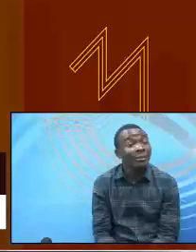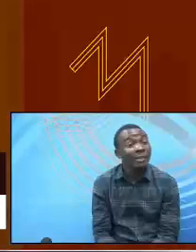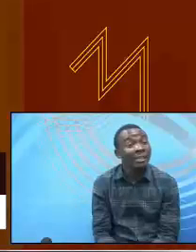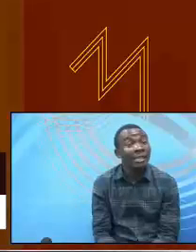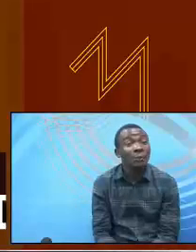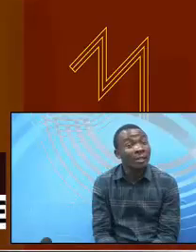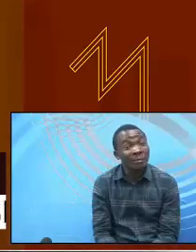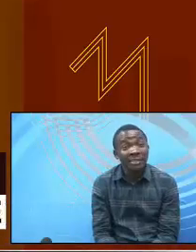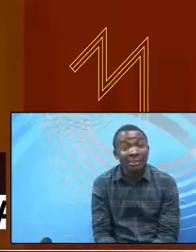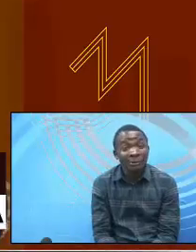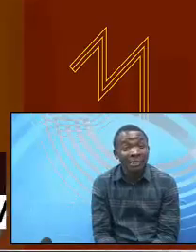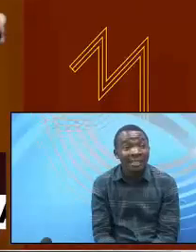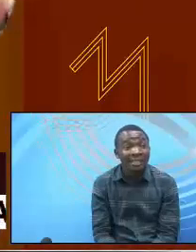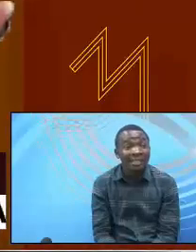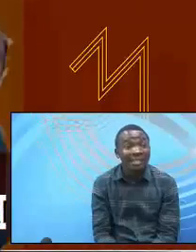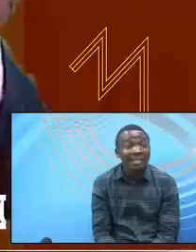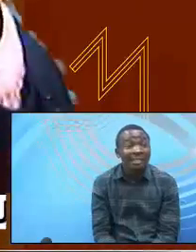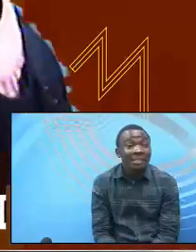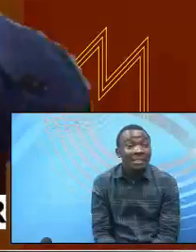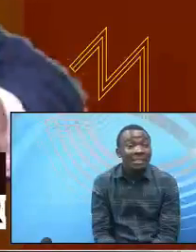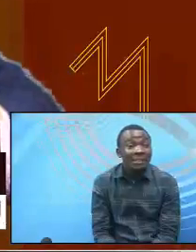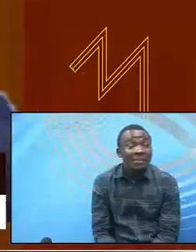Amafaranga aturuka he? Aturuka mu baterankunga